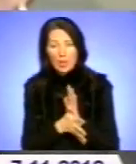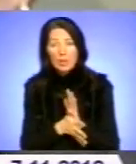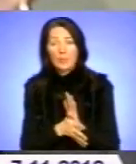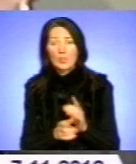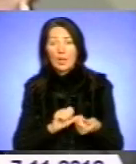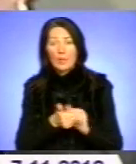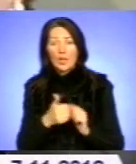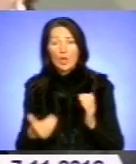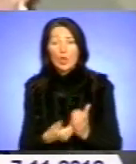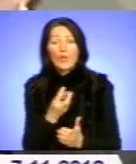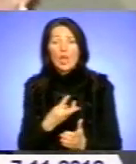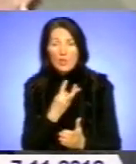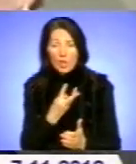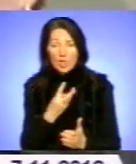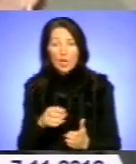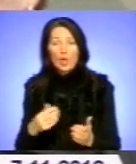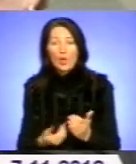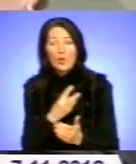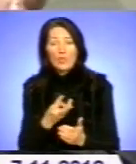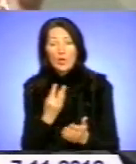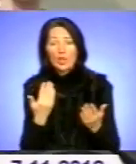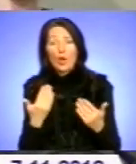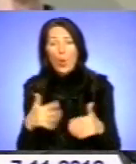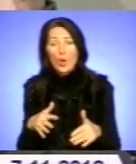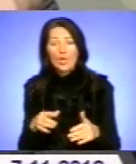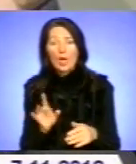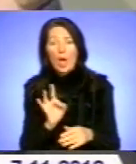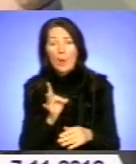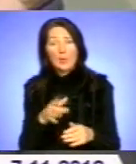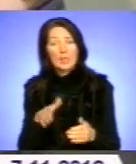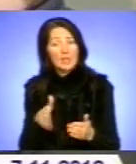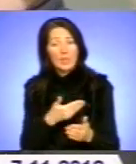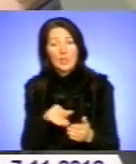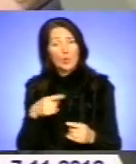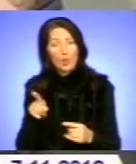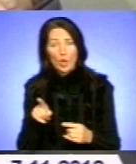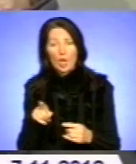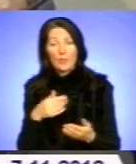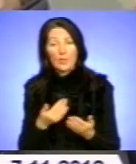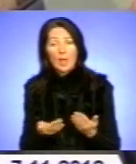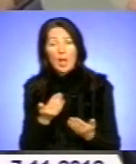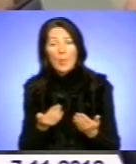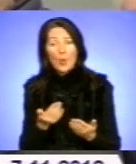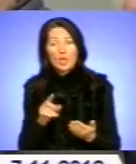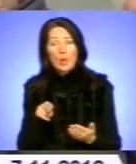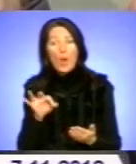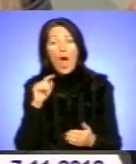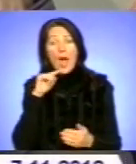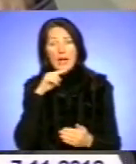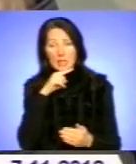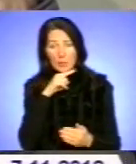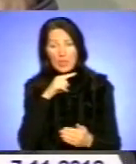двигателі. І нові двигателі вже параметри зовсім інші. Може, по